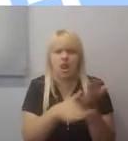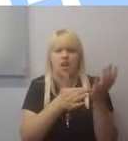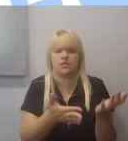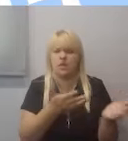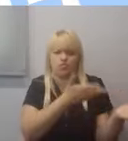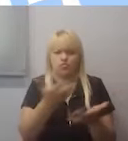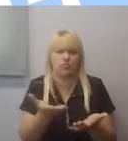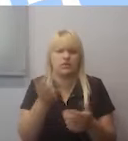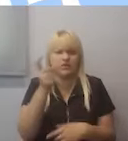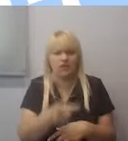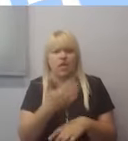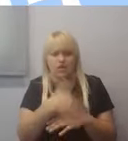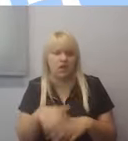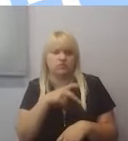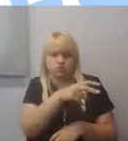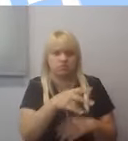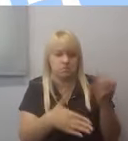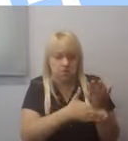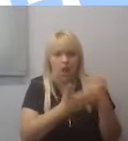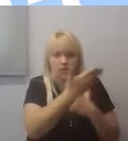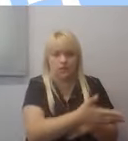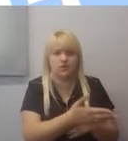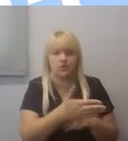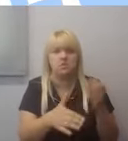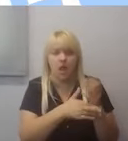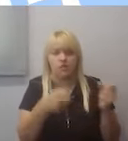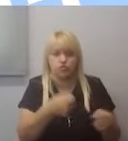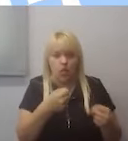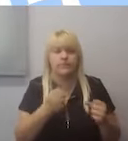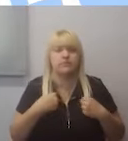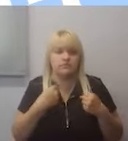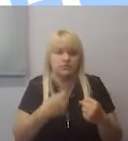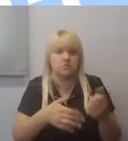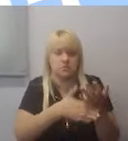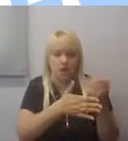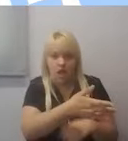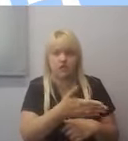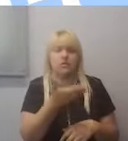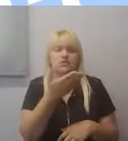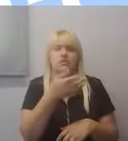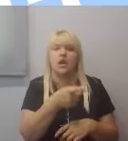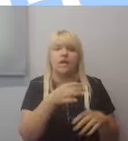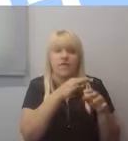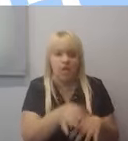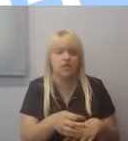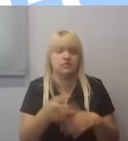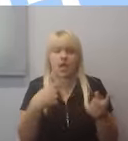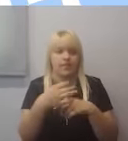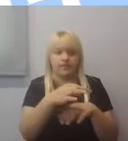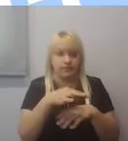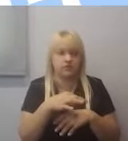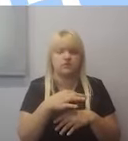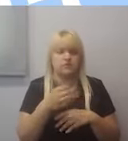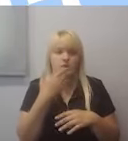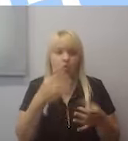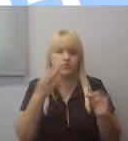pa ielu palīdz viņam vajag palīdzēt panest somu palīdz vajag kādu aizvest atvest vienalga ko nav svarīgi ja meklē darbu un